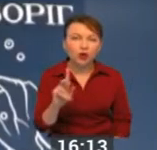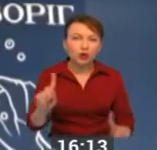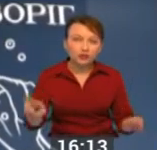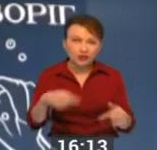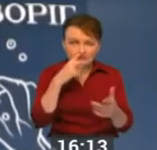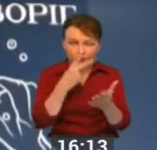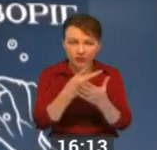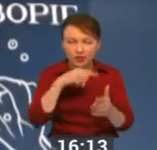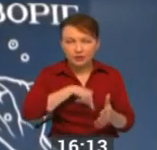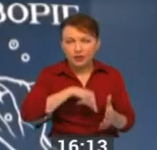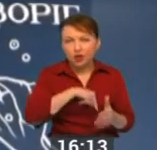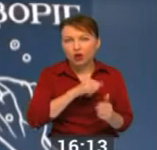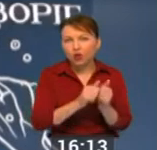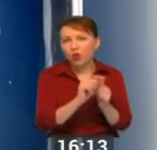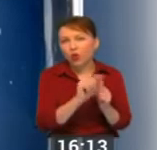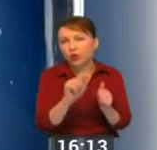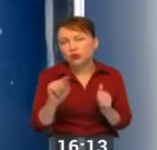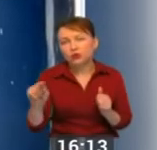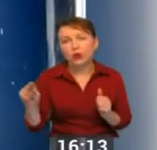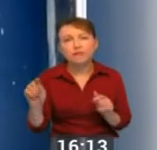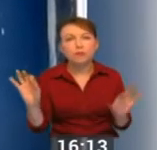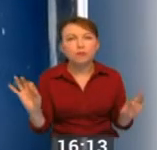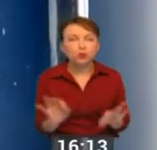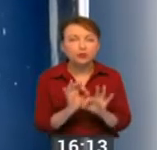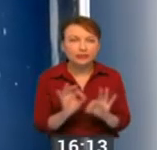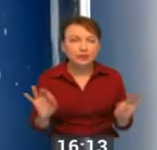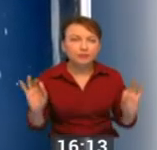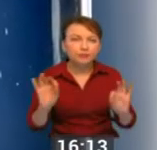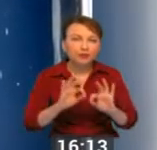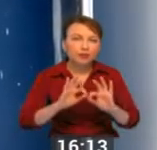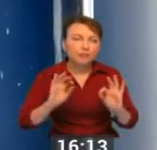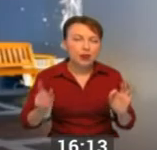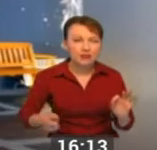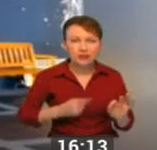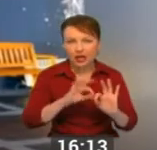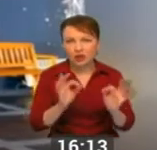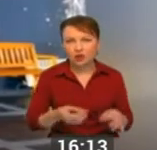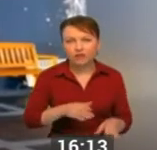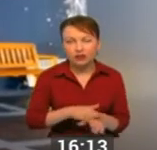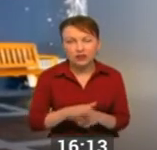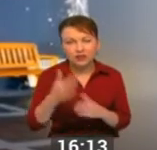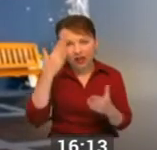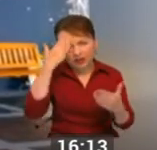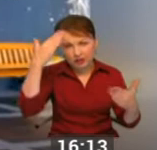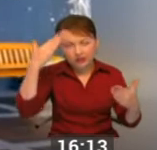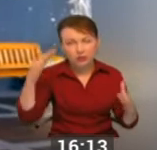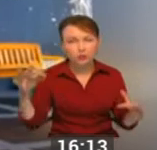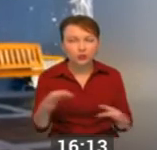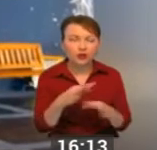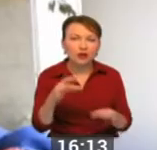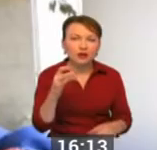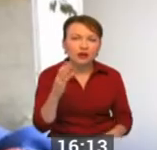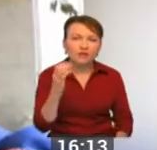відобразять темперамент кожного знаків зодіаку в музиці, майстерно виконаною талановитим музикантом Олексієм Ревенко.